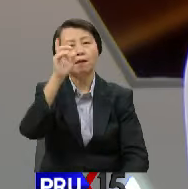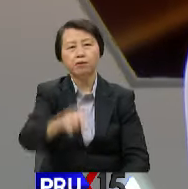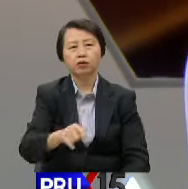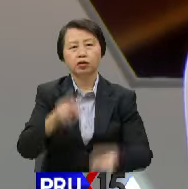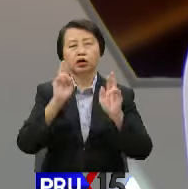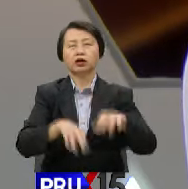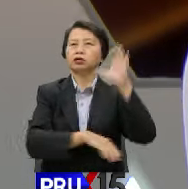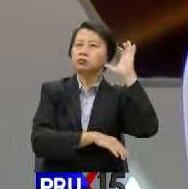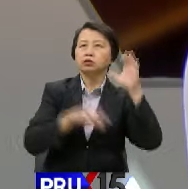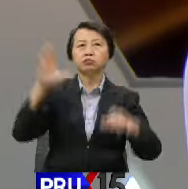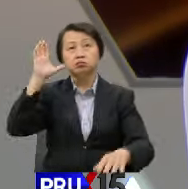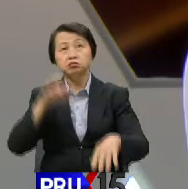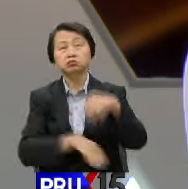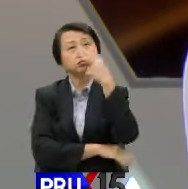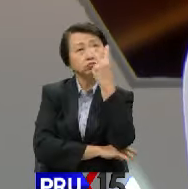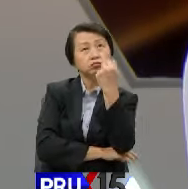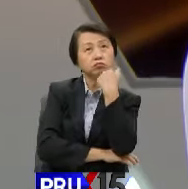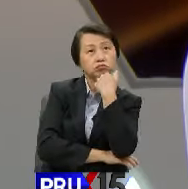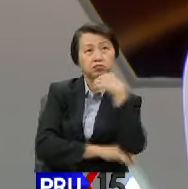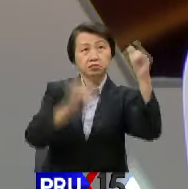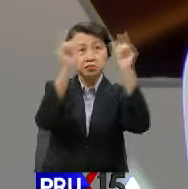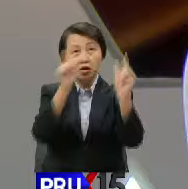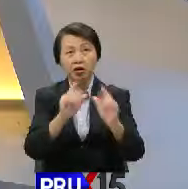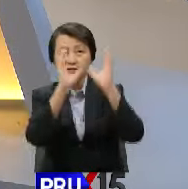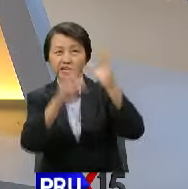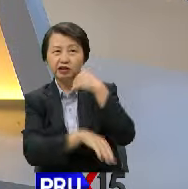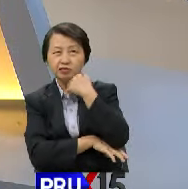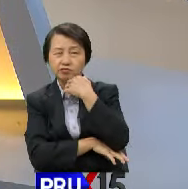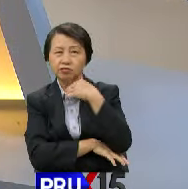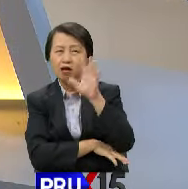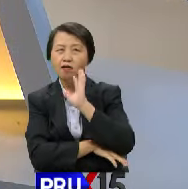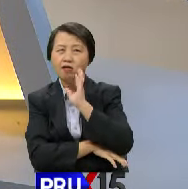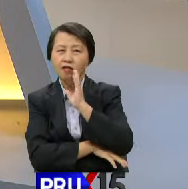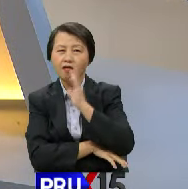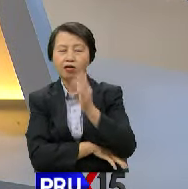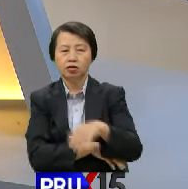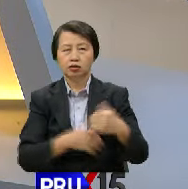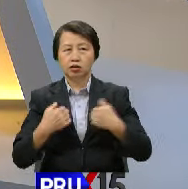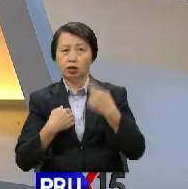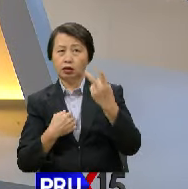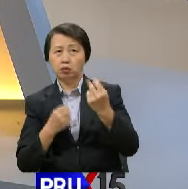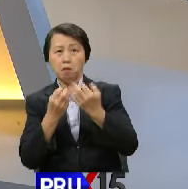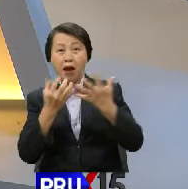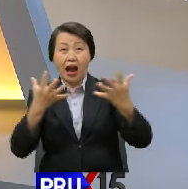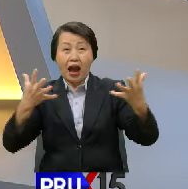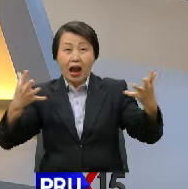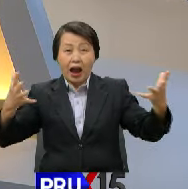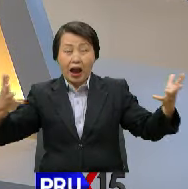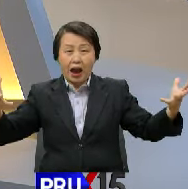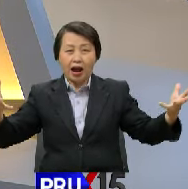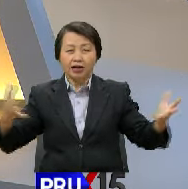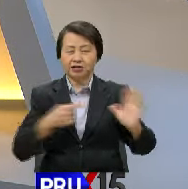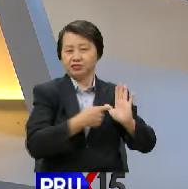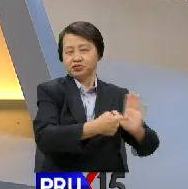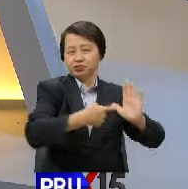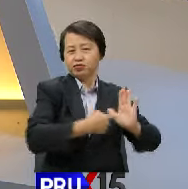ya contohnya satu dari segi gaya berdebat Adakah terlalu banyak menggunakan jago